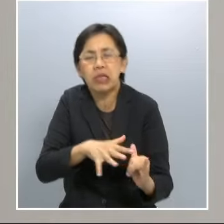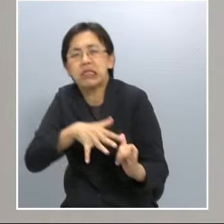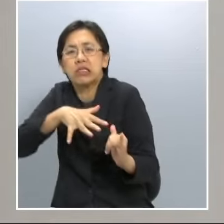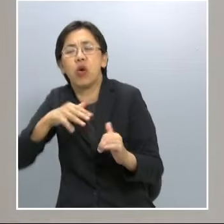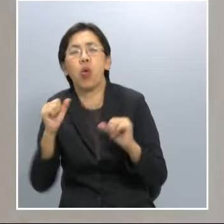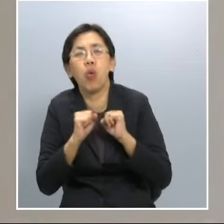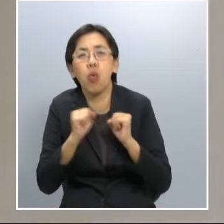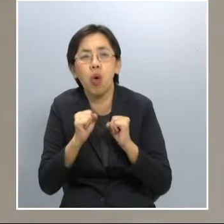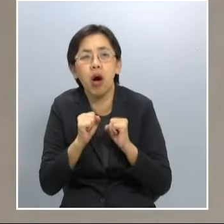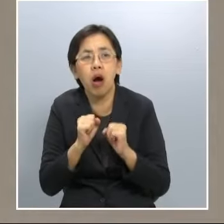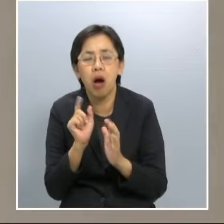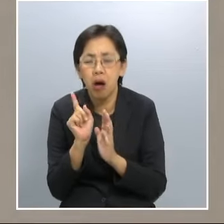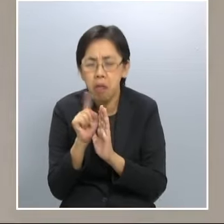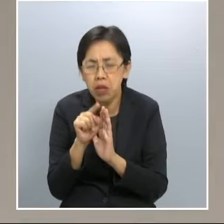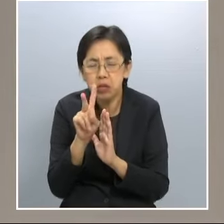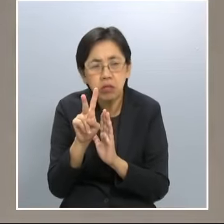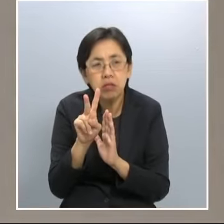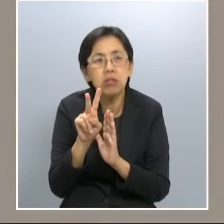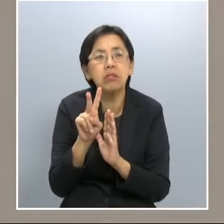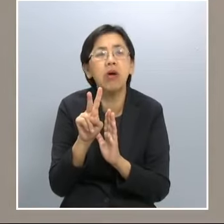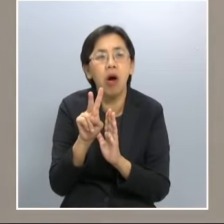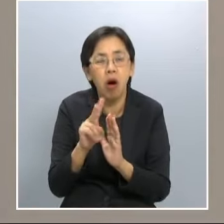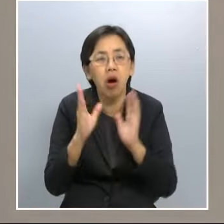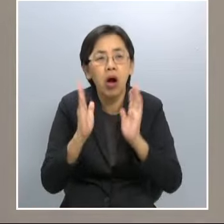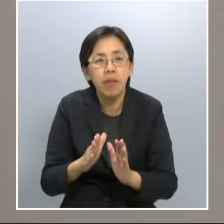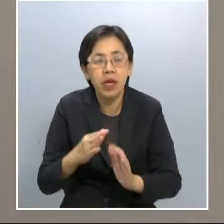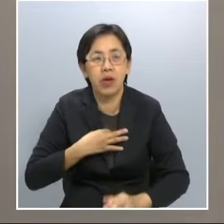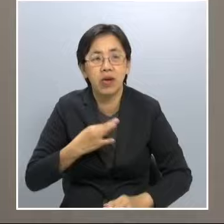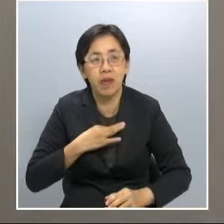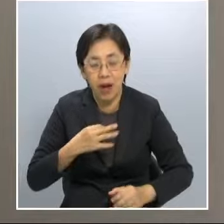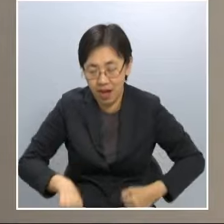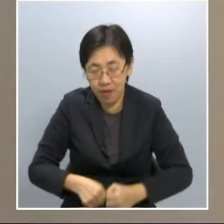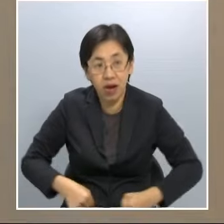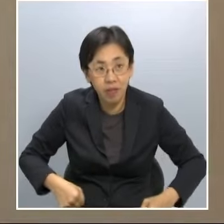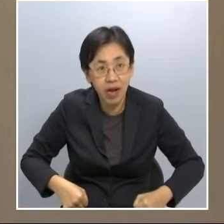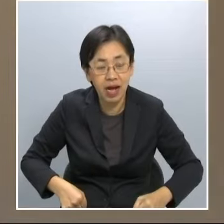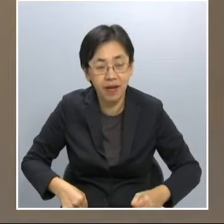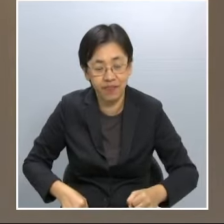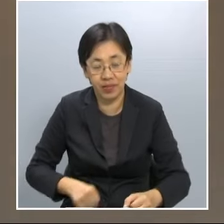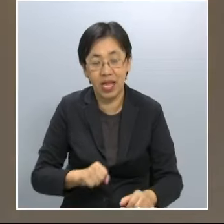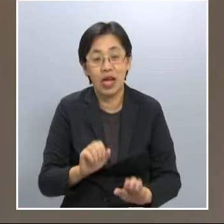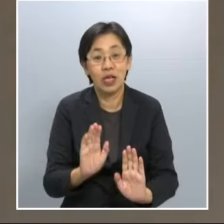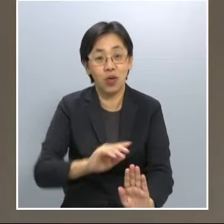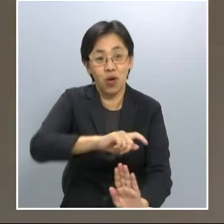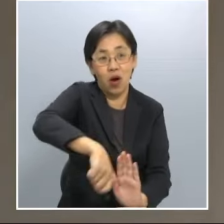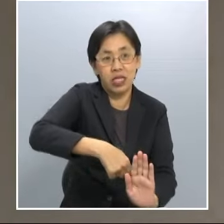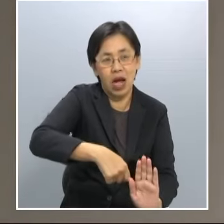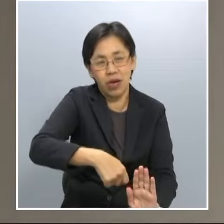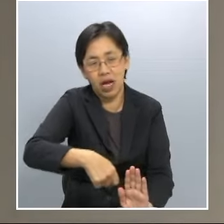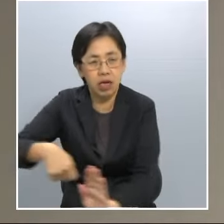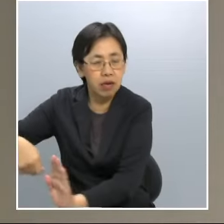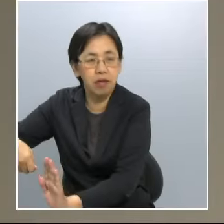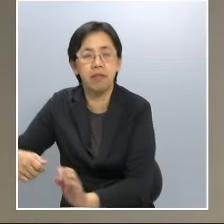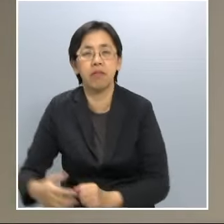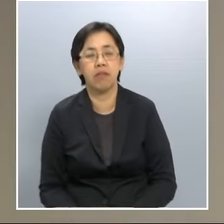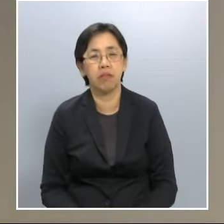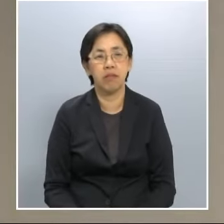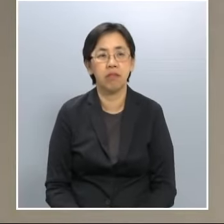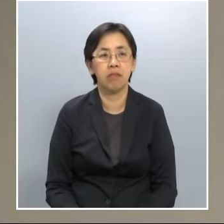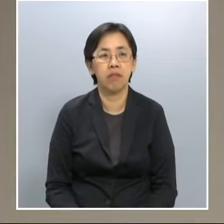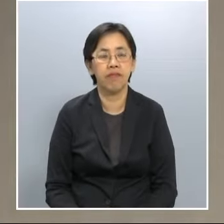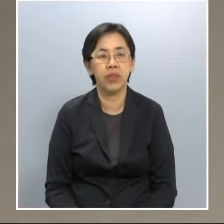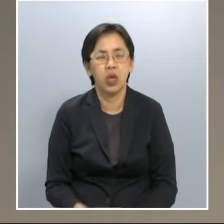านไปเกือบ2นาทีของคลิปถึงมีคนเอาผ้าขาวม้ามาจับที่ข้อเท้าของน้องแล้วลากตัวน้องออกม